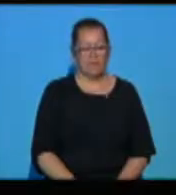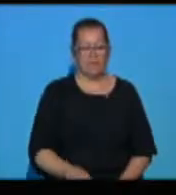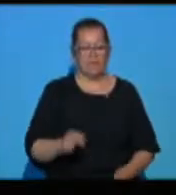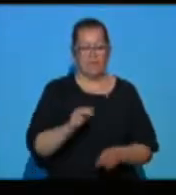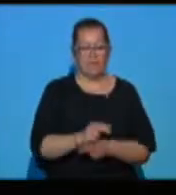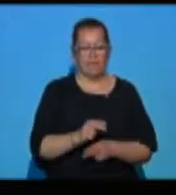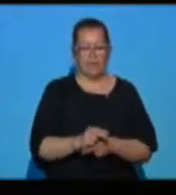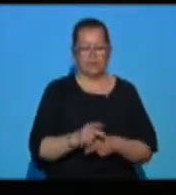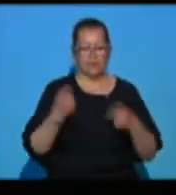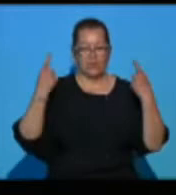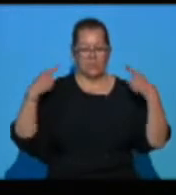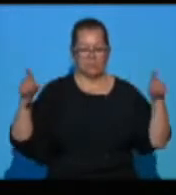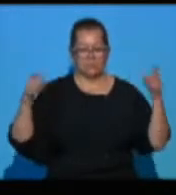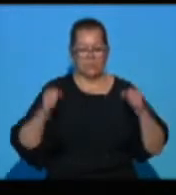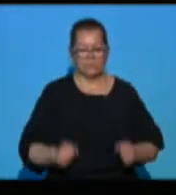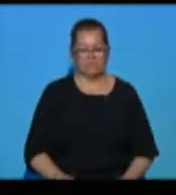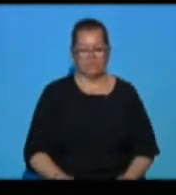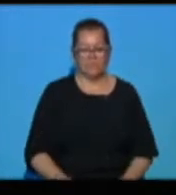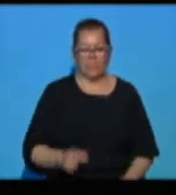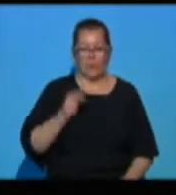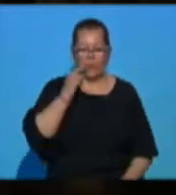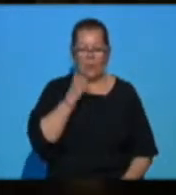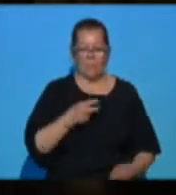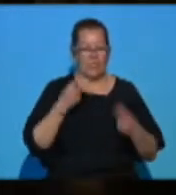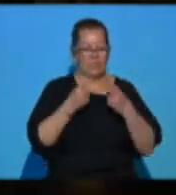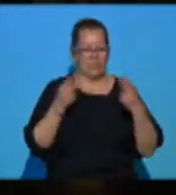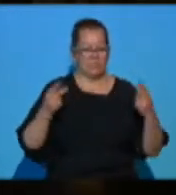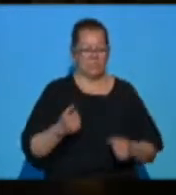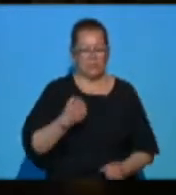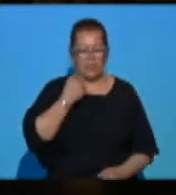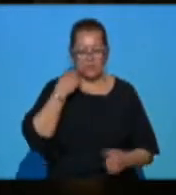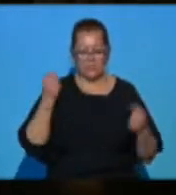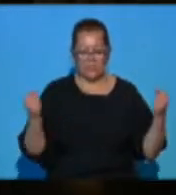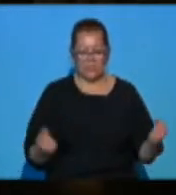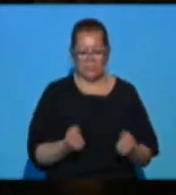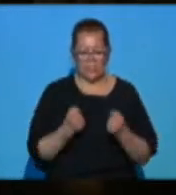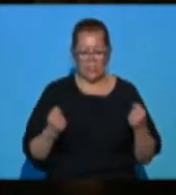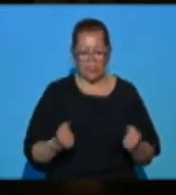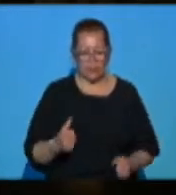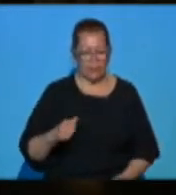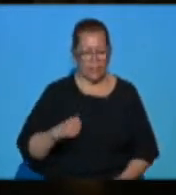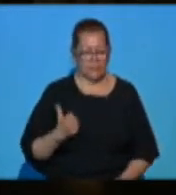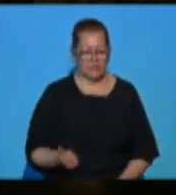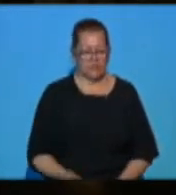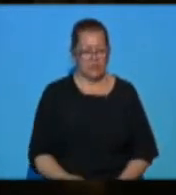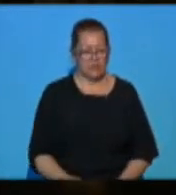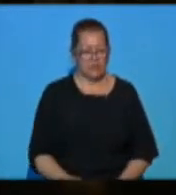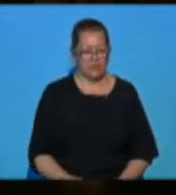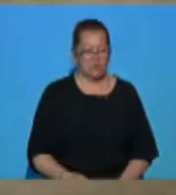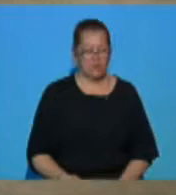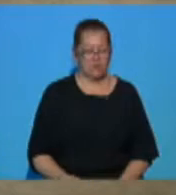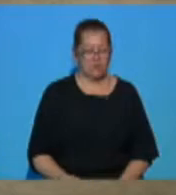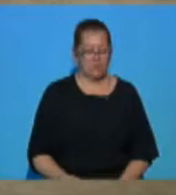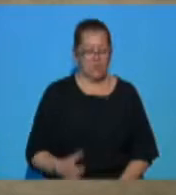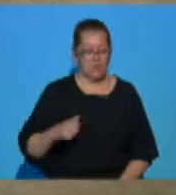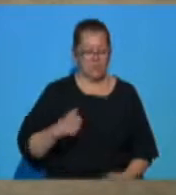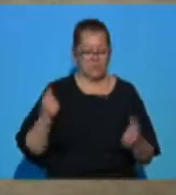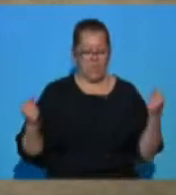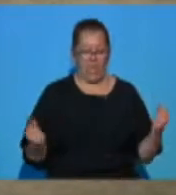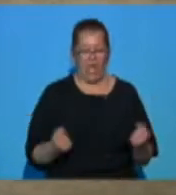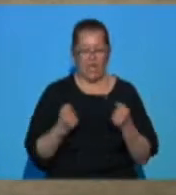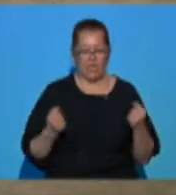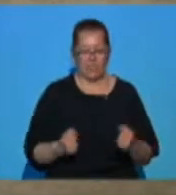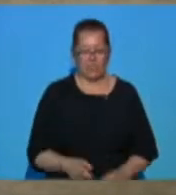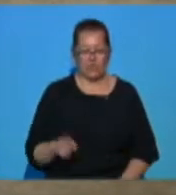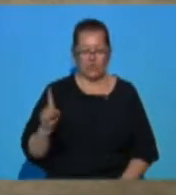Participă la festival nume extrem de importante. Cât de greu este să fie aduși la noi în țară? Nu este ușor. Sigur, nu sunt